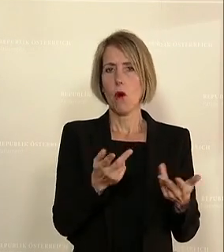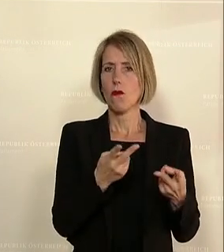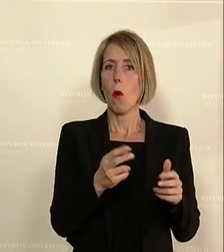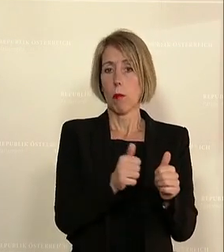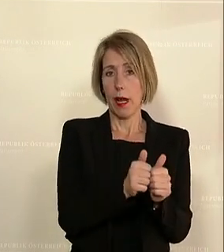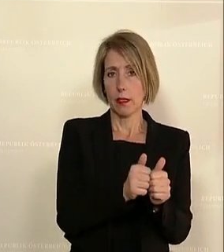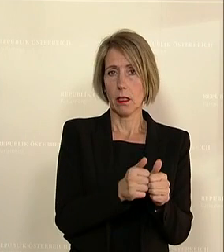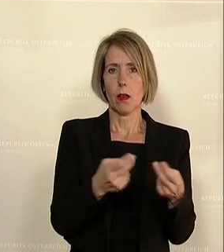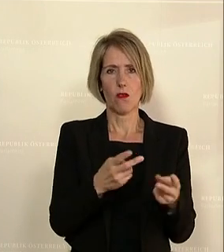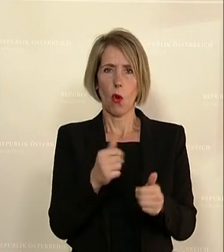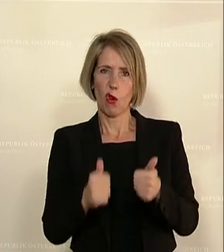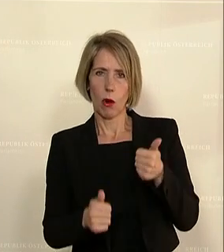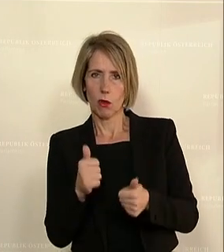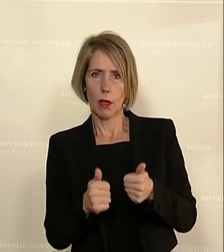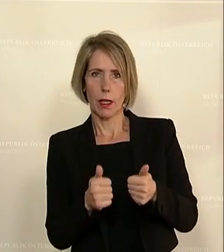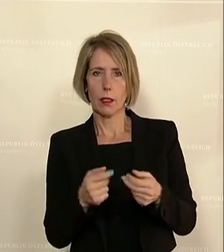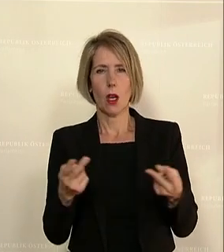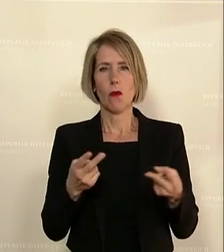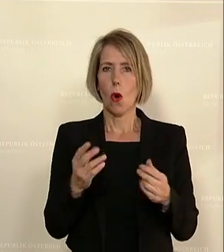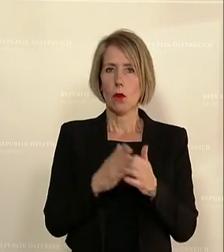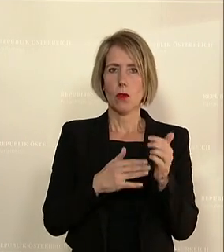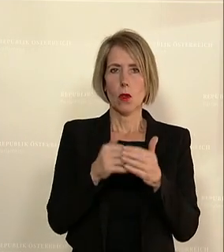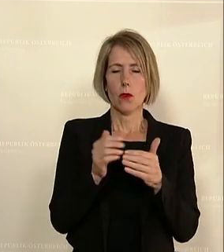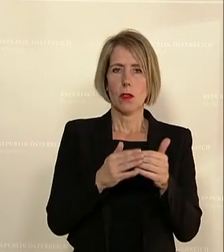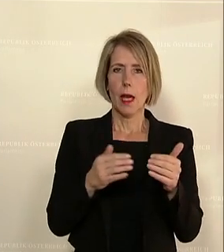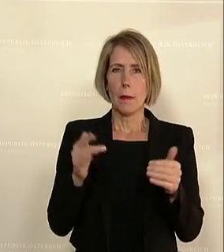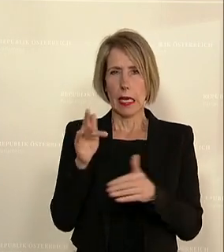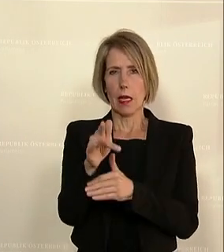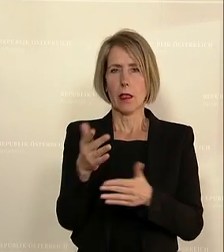Wo sind Sie aber Systemgegner? Und wir dürfen uns ganz